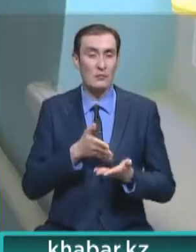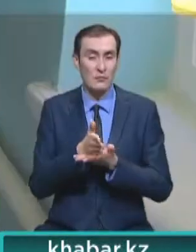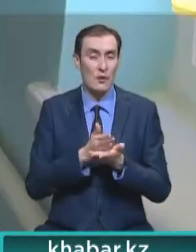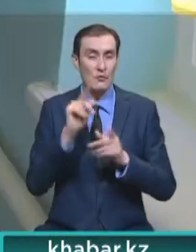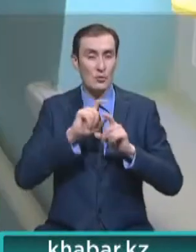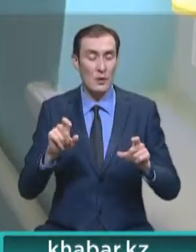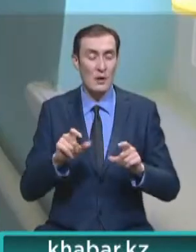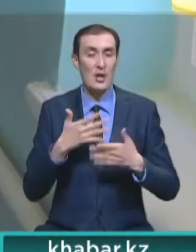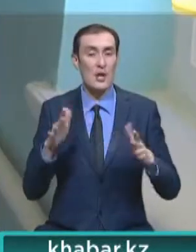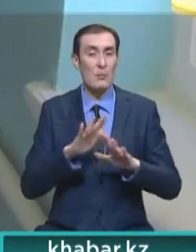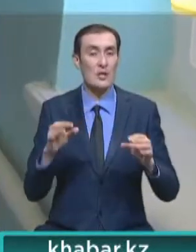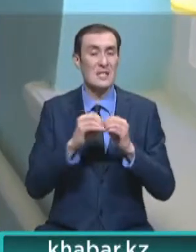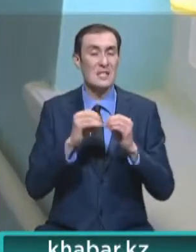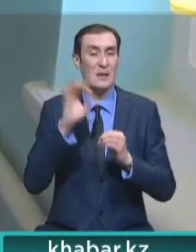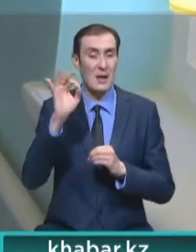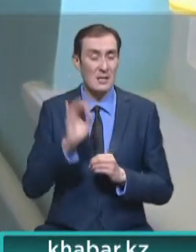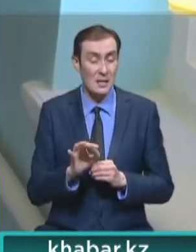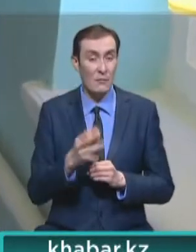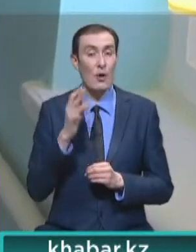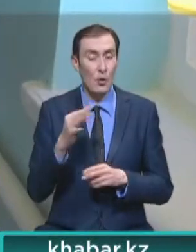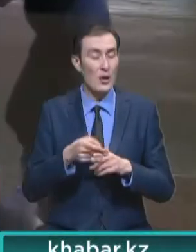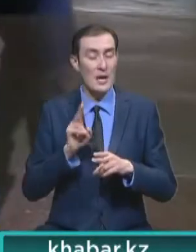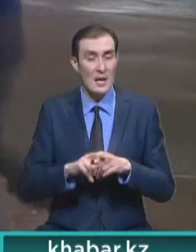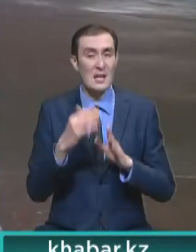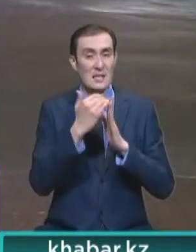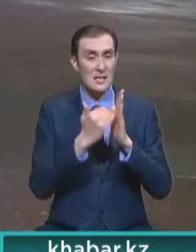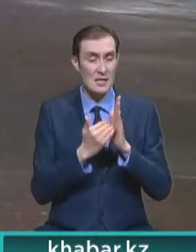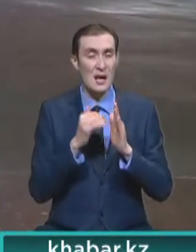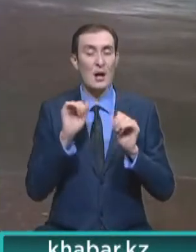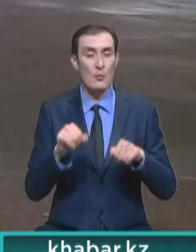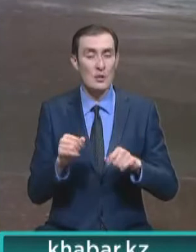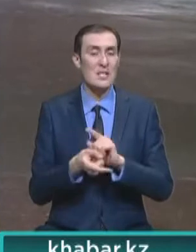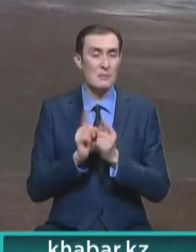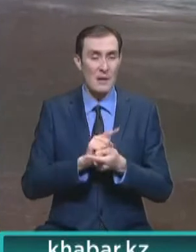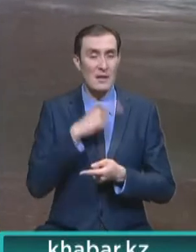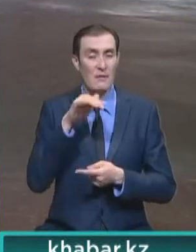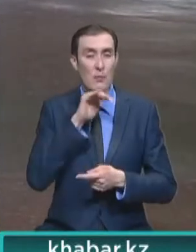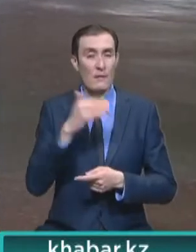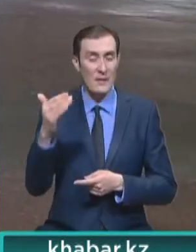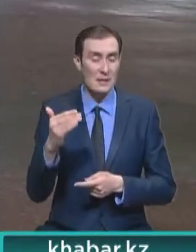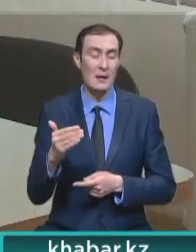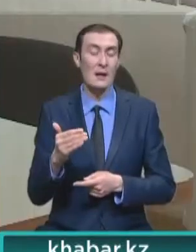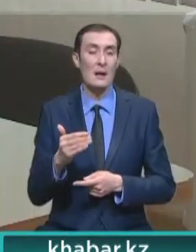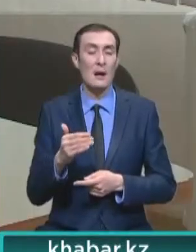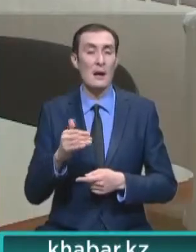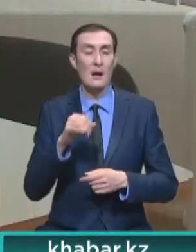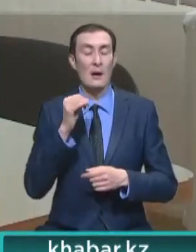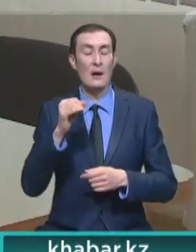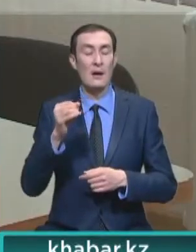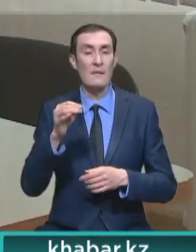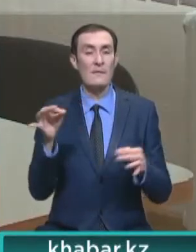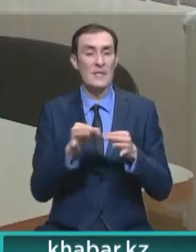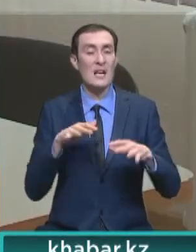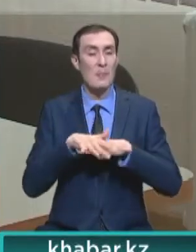пока не превышает 10 процентов но и эта статистика поправимо считает профессор кандидат физико-математических наук